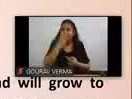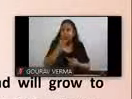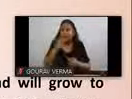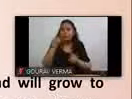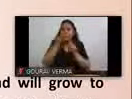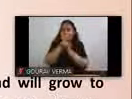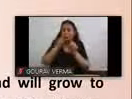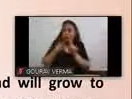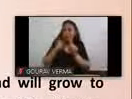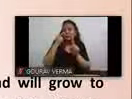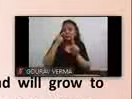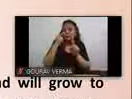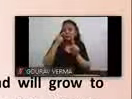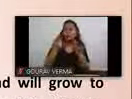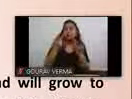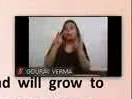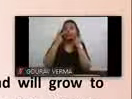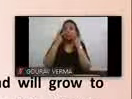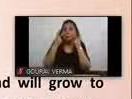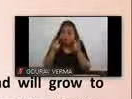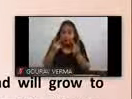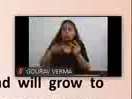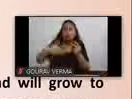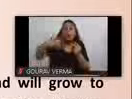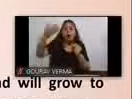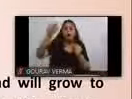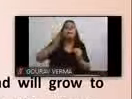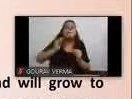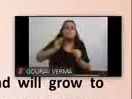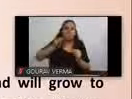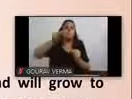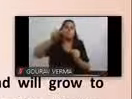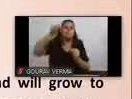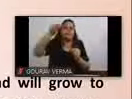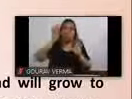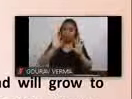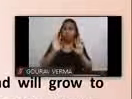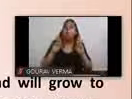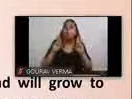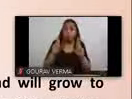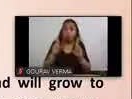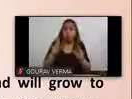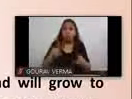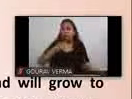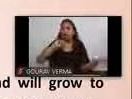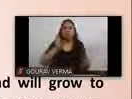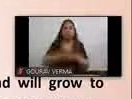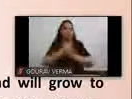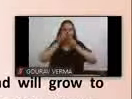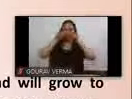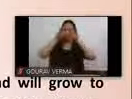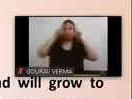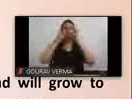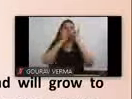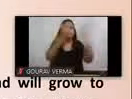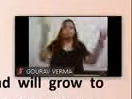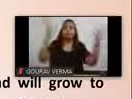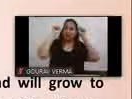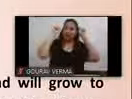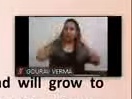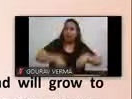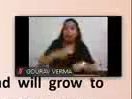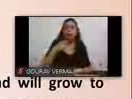किसी कुवत के साथ पैदा होता है, जो नहीं है वो नहीं है. But every child is born with some